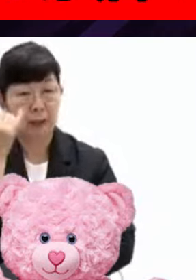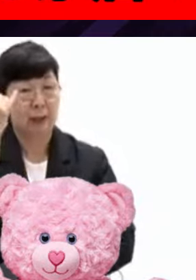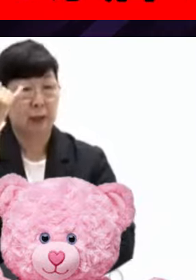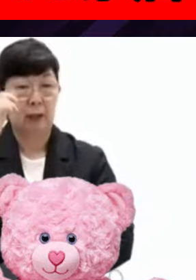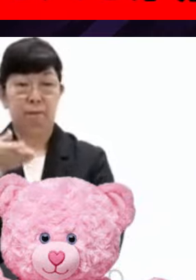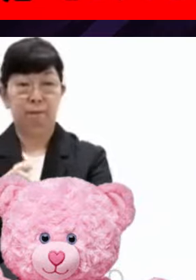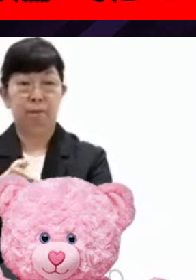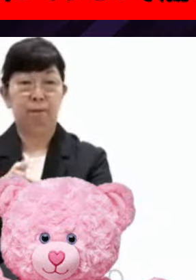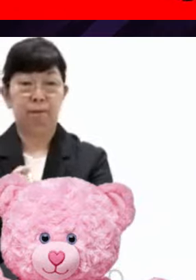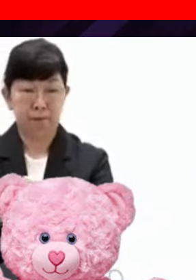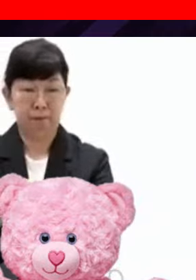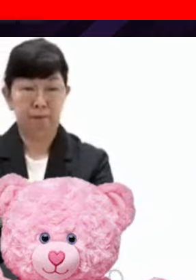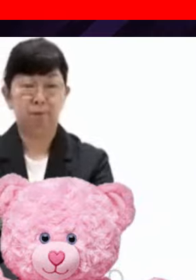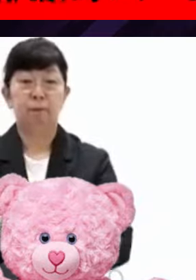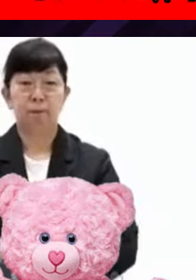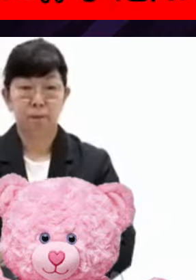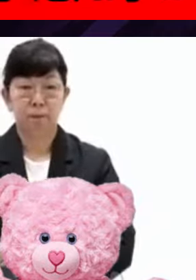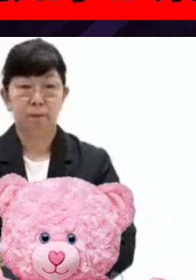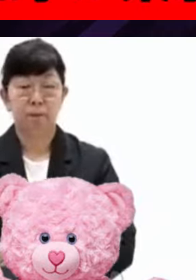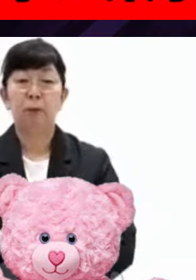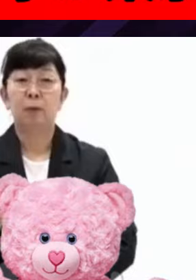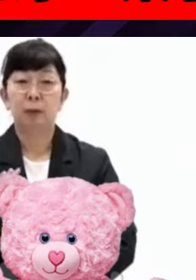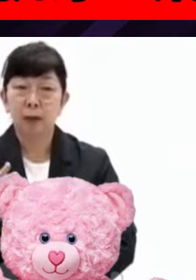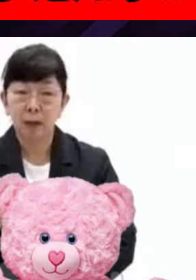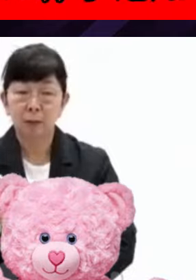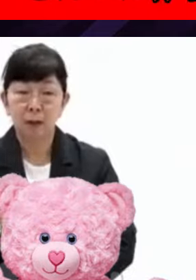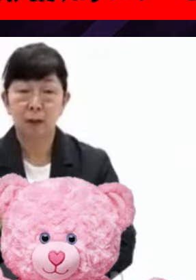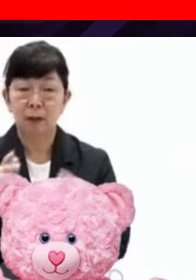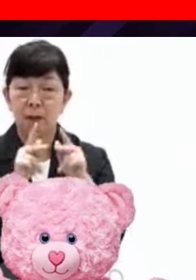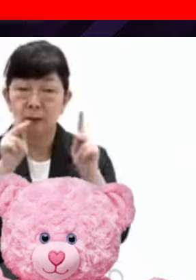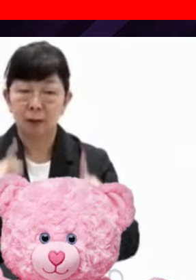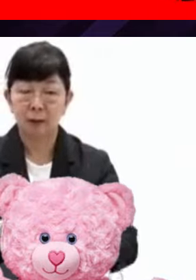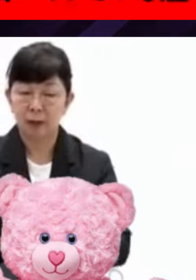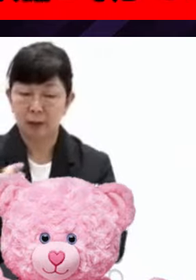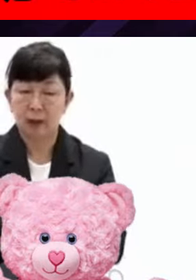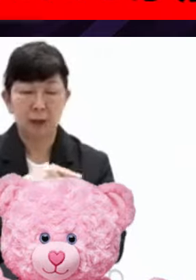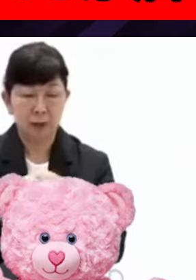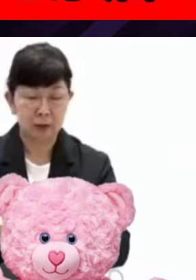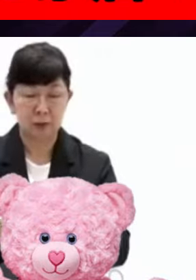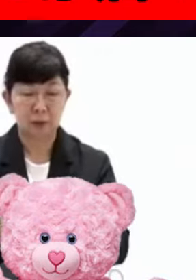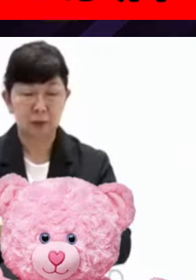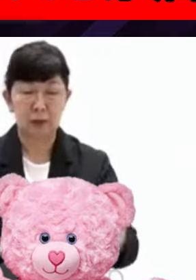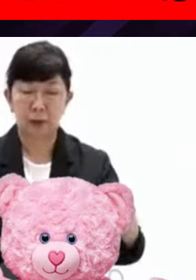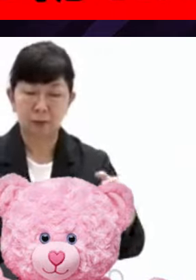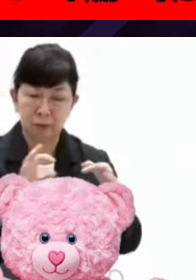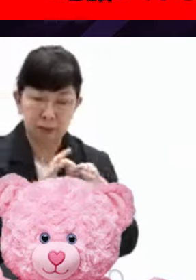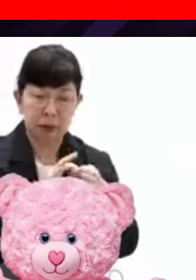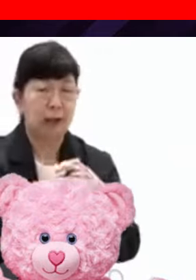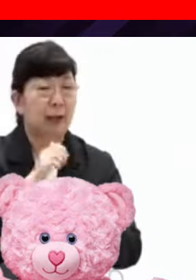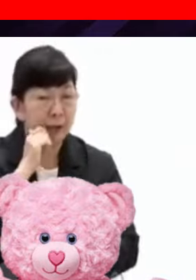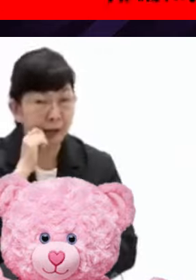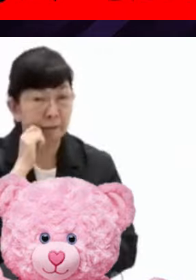き、さもなければ本質的な課題解決につながりませんということで、